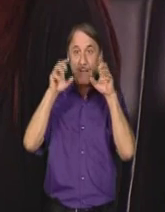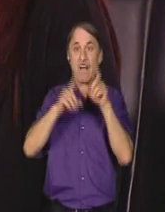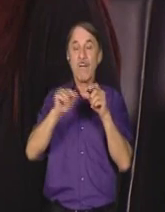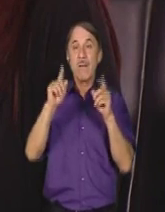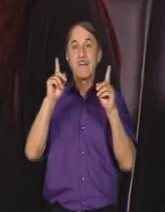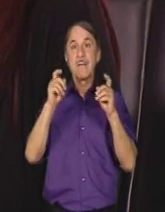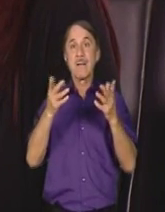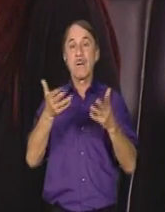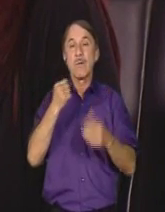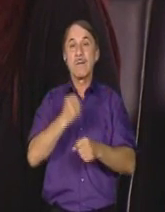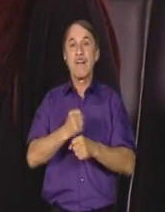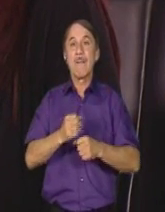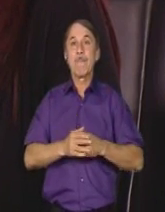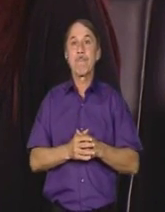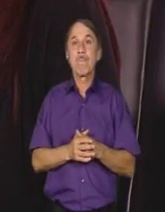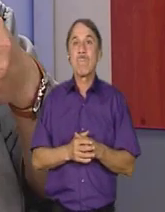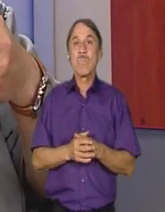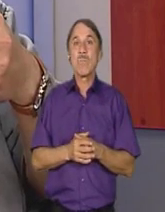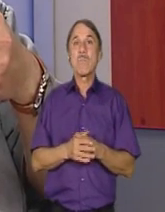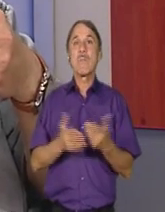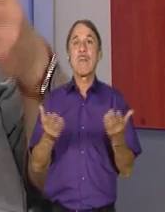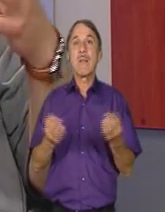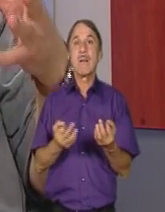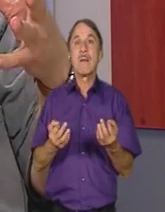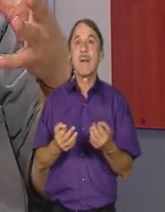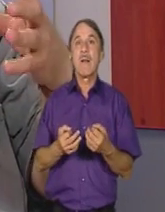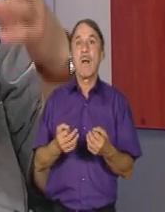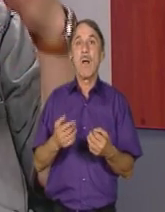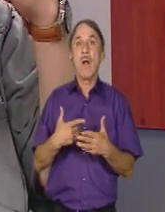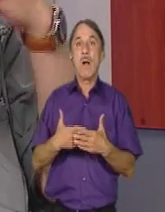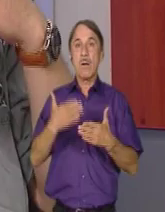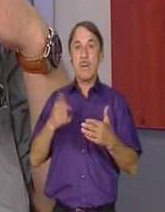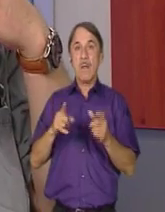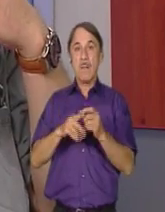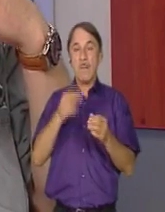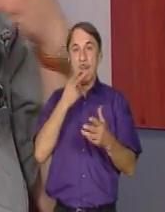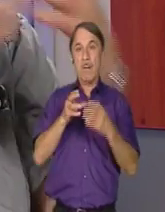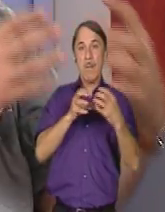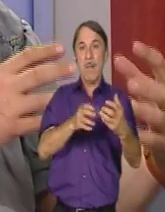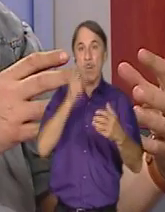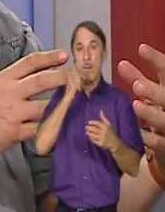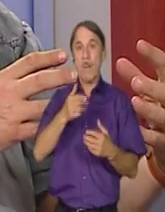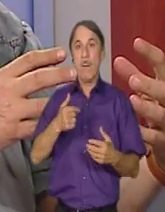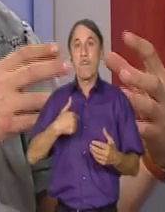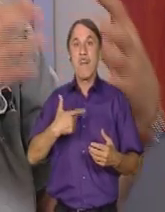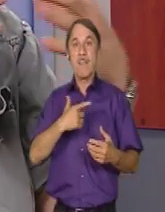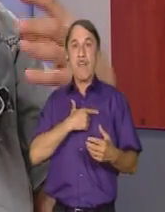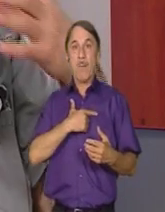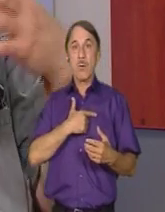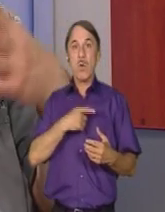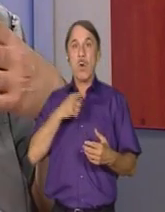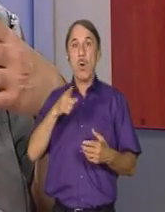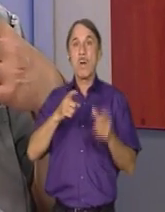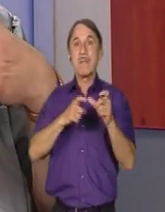platite 200, 300, 400 dinara. Znači, mi živimo u državi gde ljudi nemaju pare. Mi